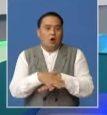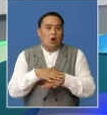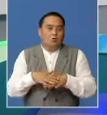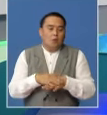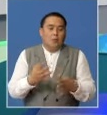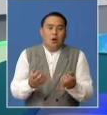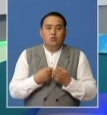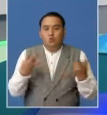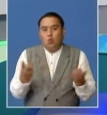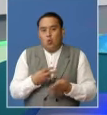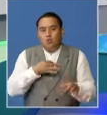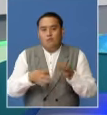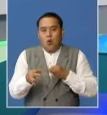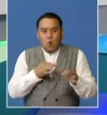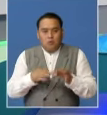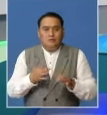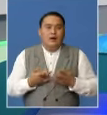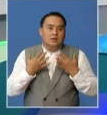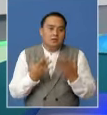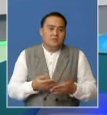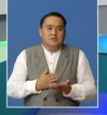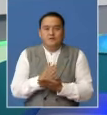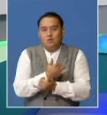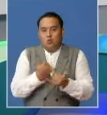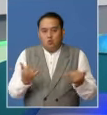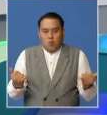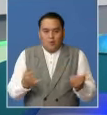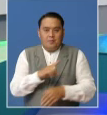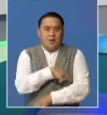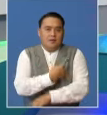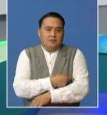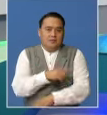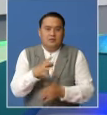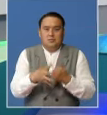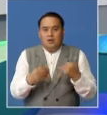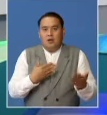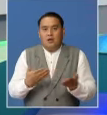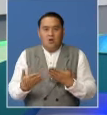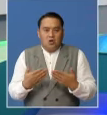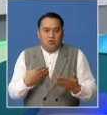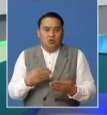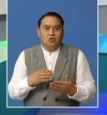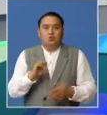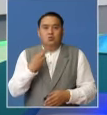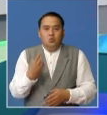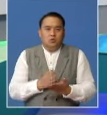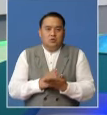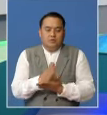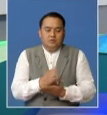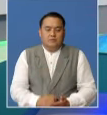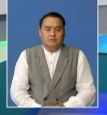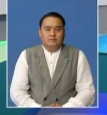Жители получили необходимую консультацию в самых востребованных сферах услуг. Это медицина, земельные отношения, ЖКХ